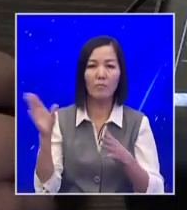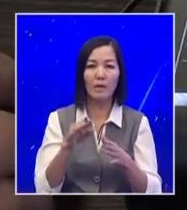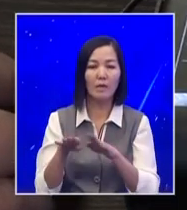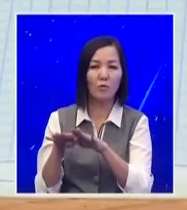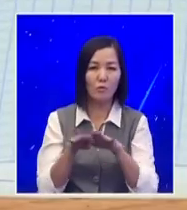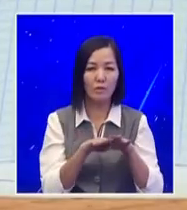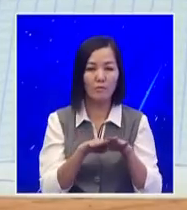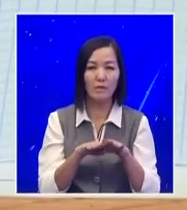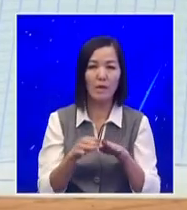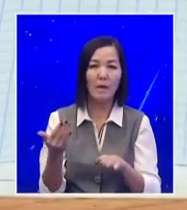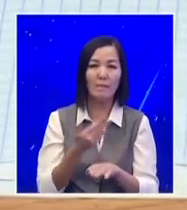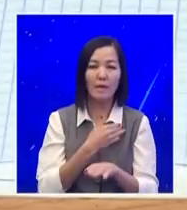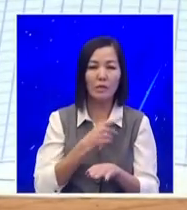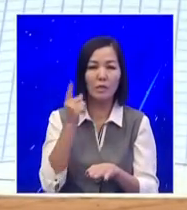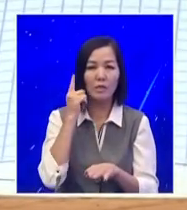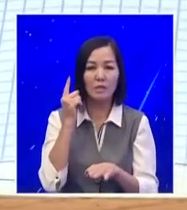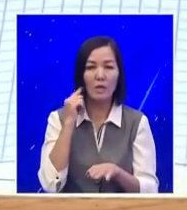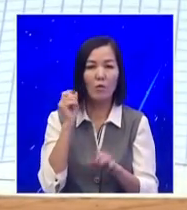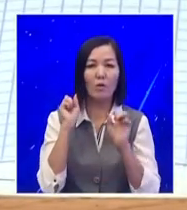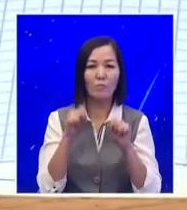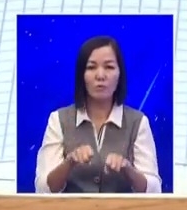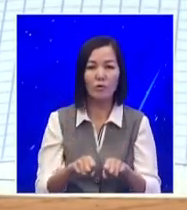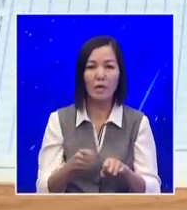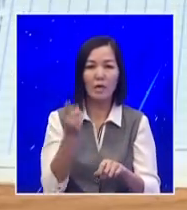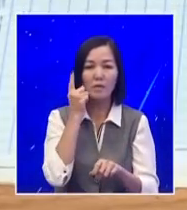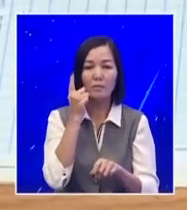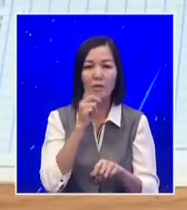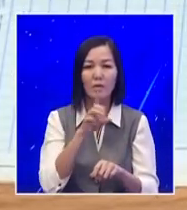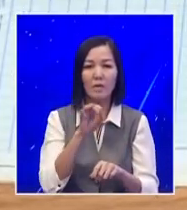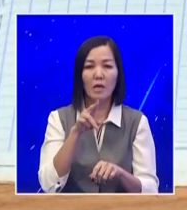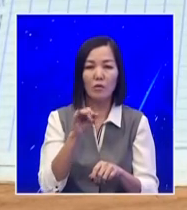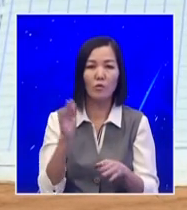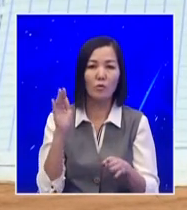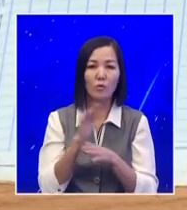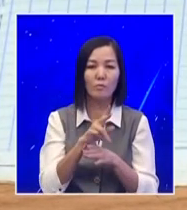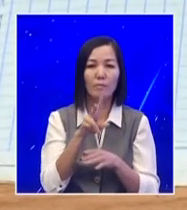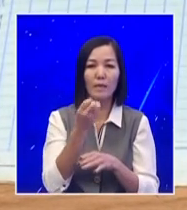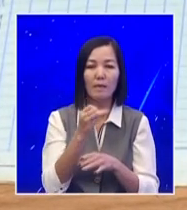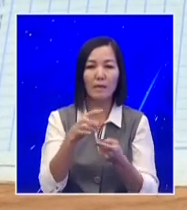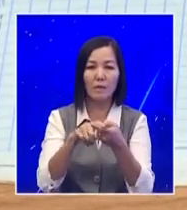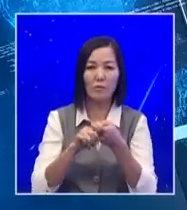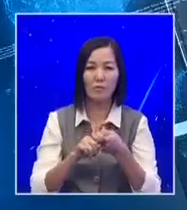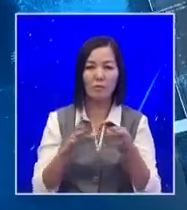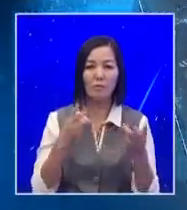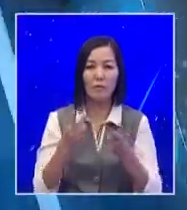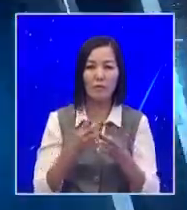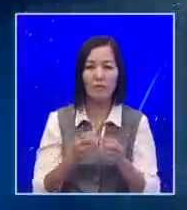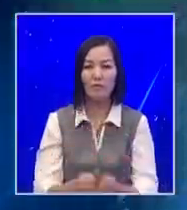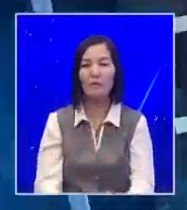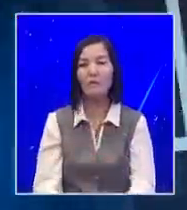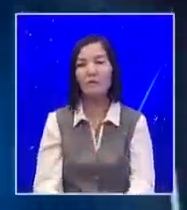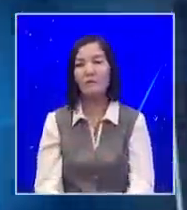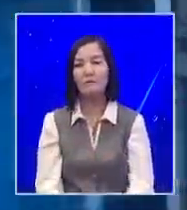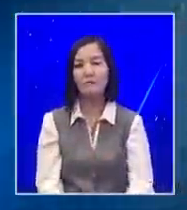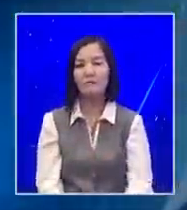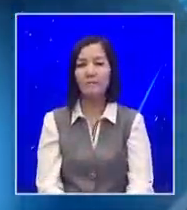жетімді. Кез келген жерде жүріп тыңдай аласыз. Ол үшін смартфоныңызға радио қосымшасын Play Market-тен жүктесеңіз болғаны. Рахат Рахымжан, Файдос